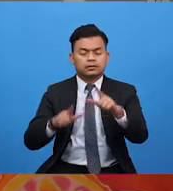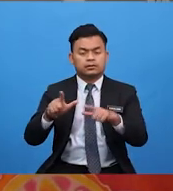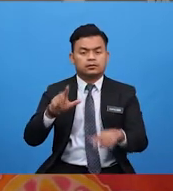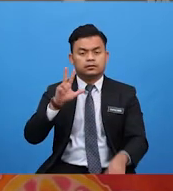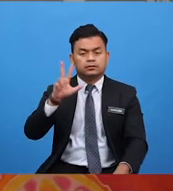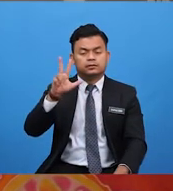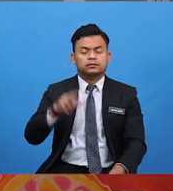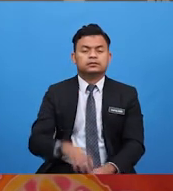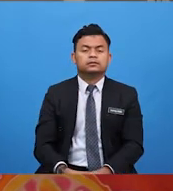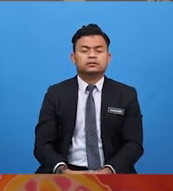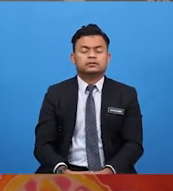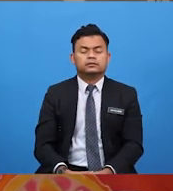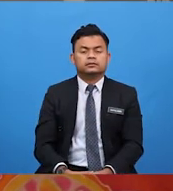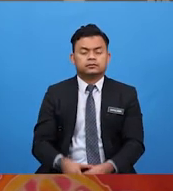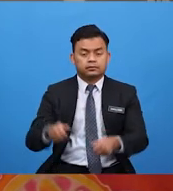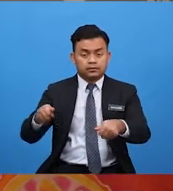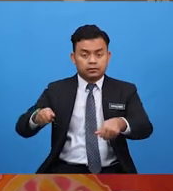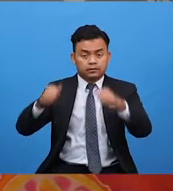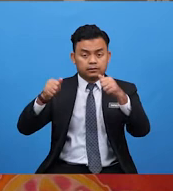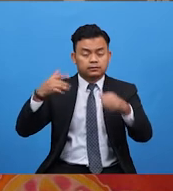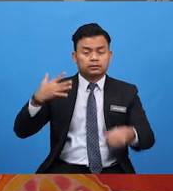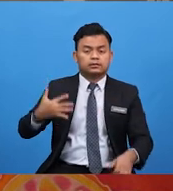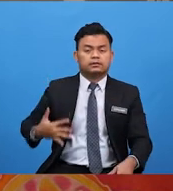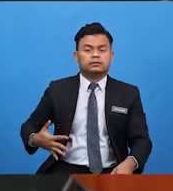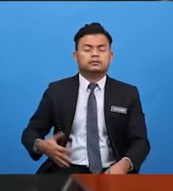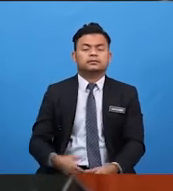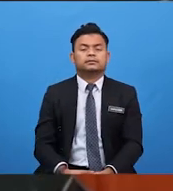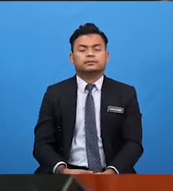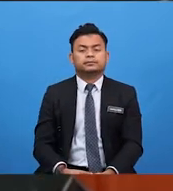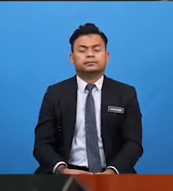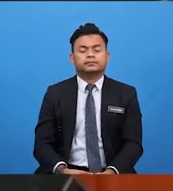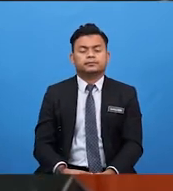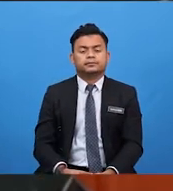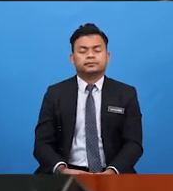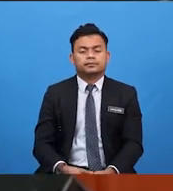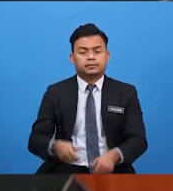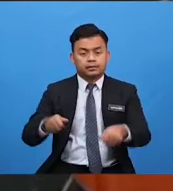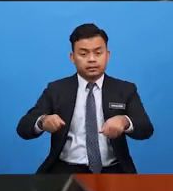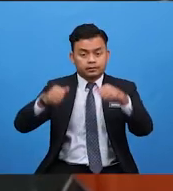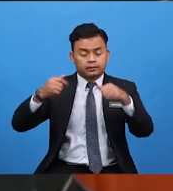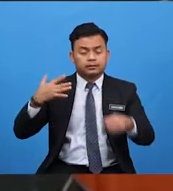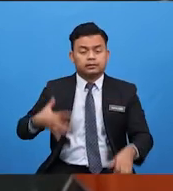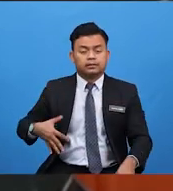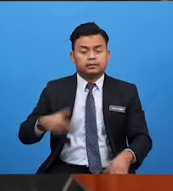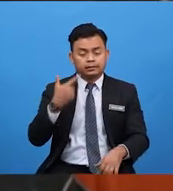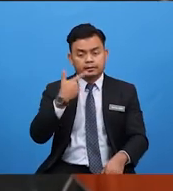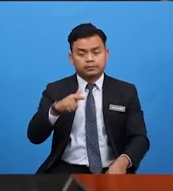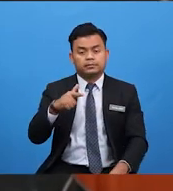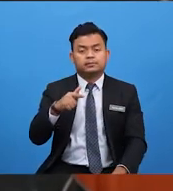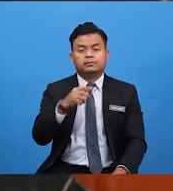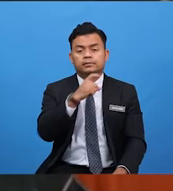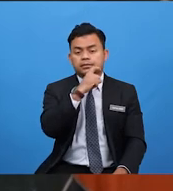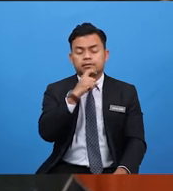Langkah ketiga, angkat kain. Mengangkat kain setelah kering